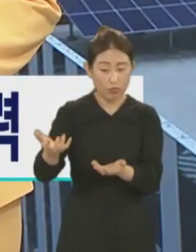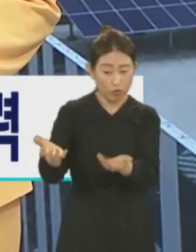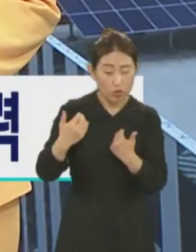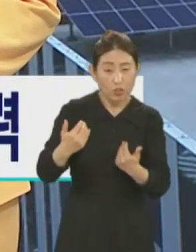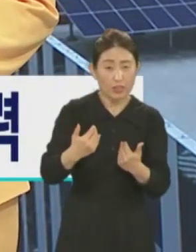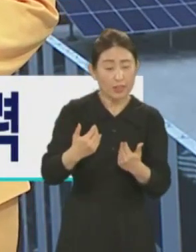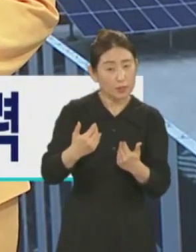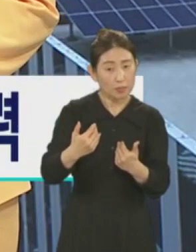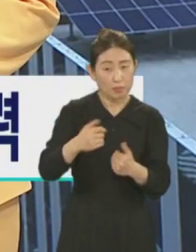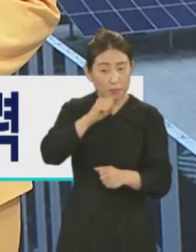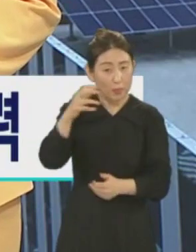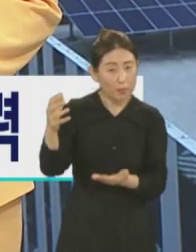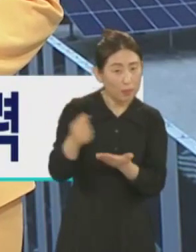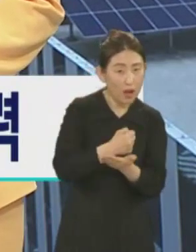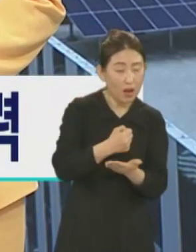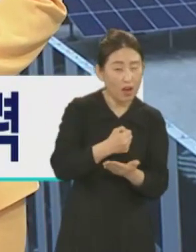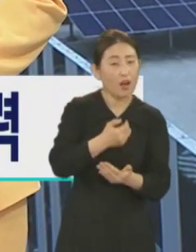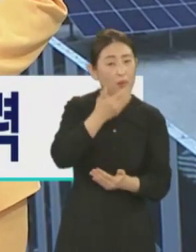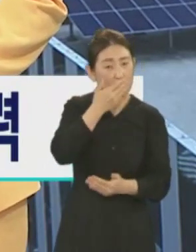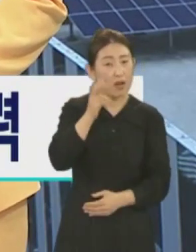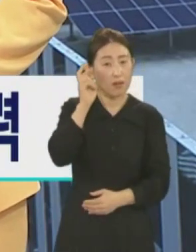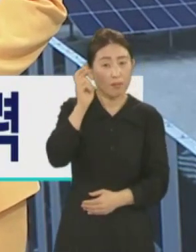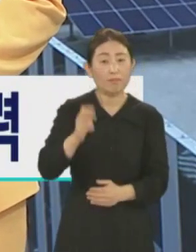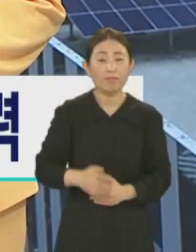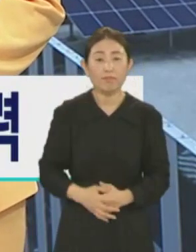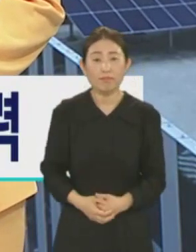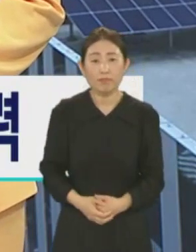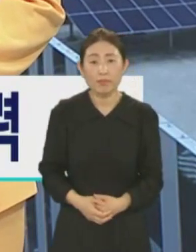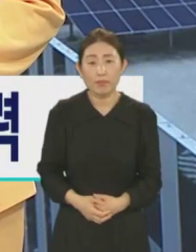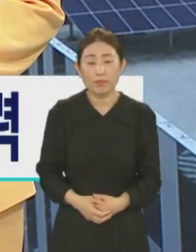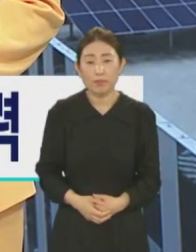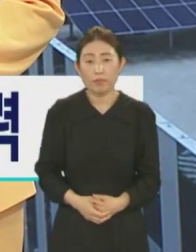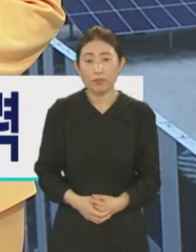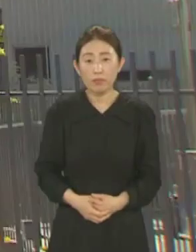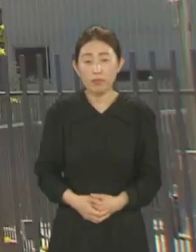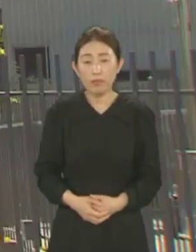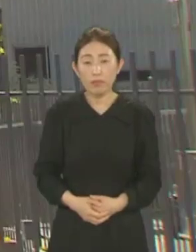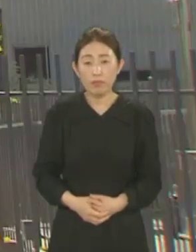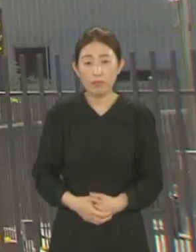평가를 받고 있습니다 서울 방송센터 이선학 기자가 보도합니다